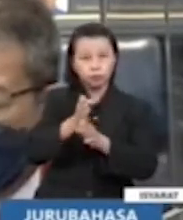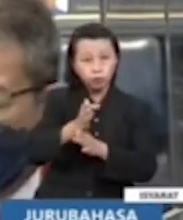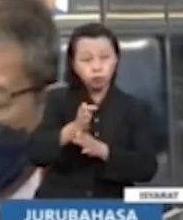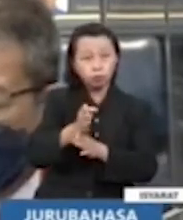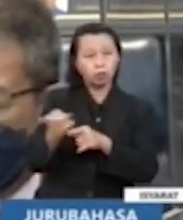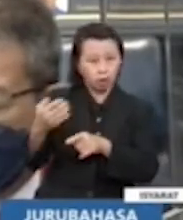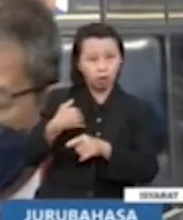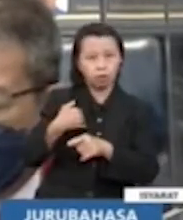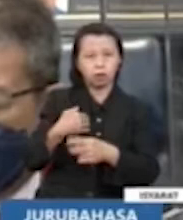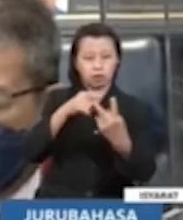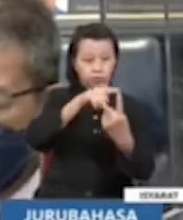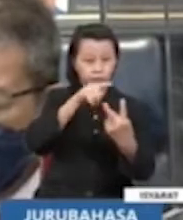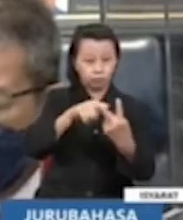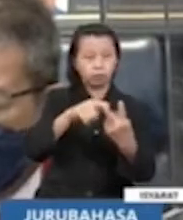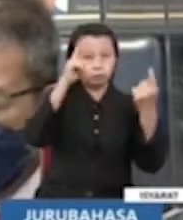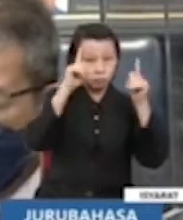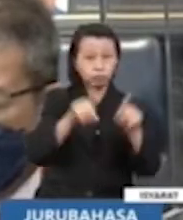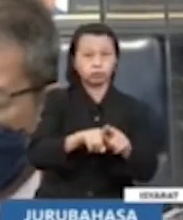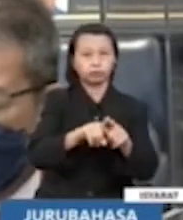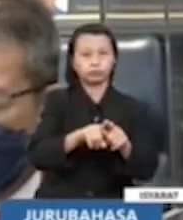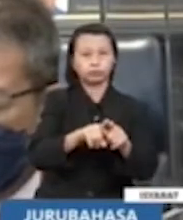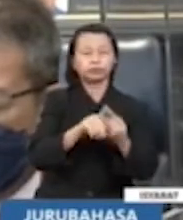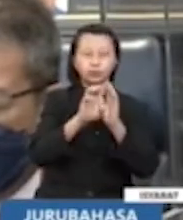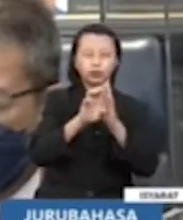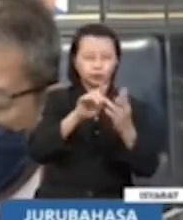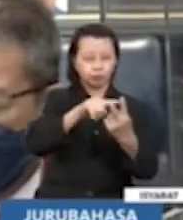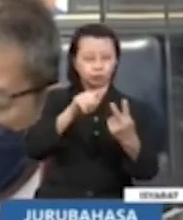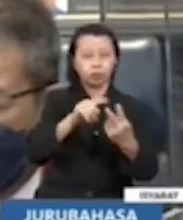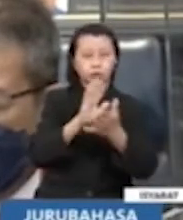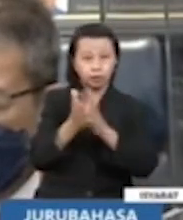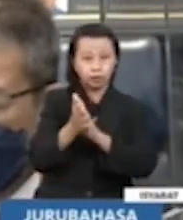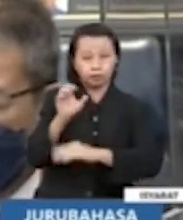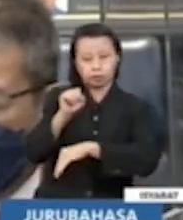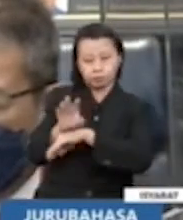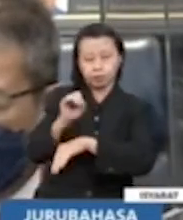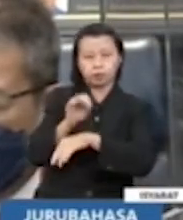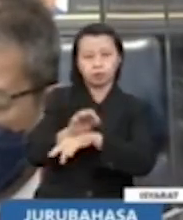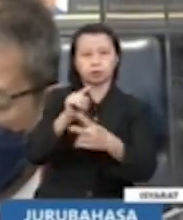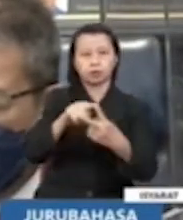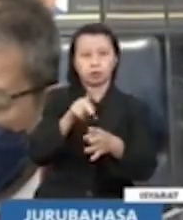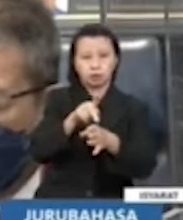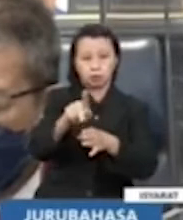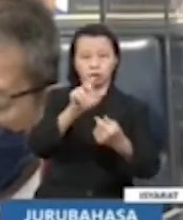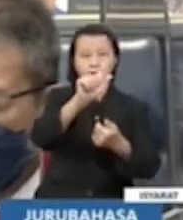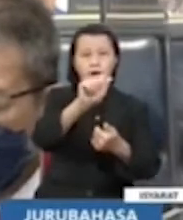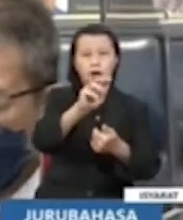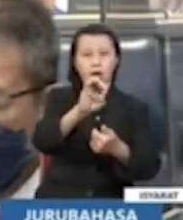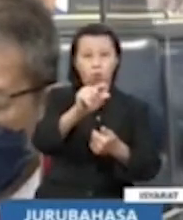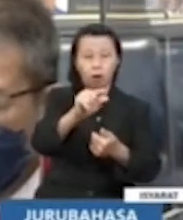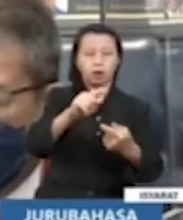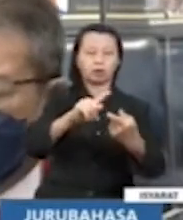dan bidang. Dua orang yang telah bersetuju misalnya untuk menjadi penasihat ialah Profesor Awang